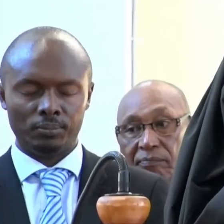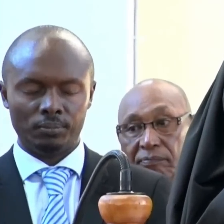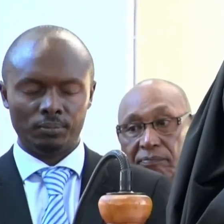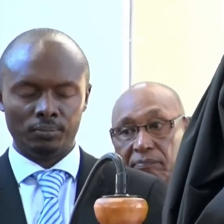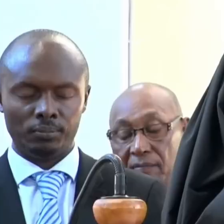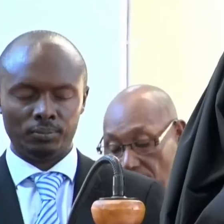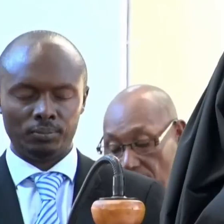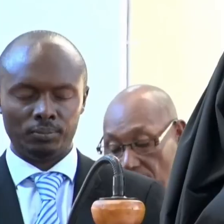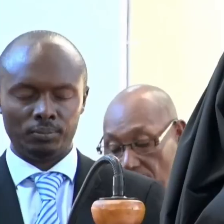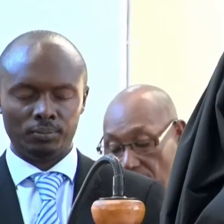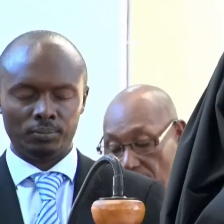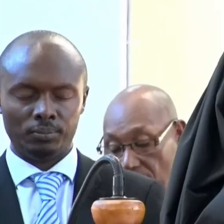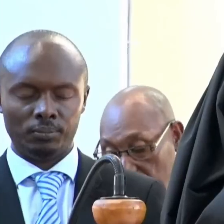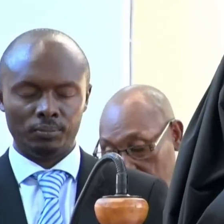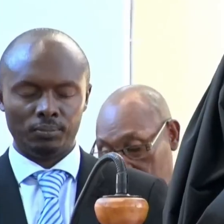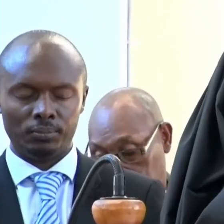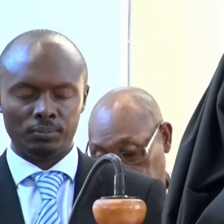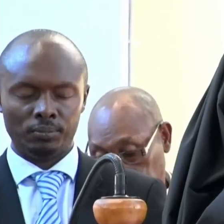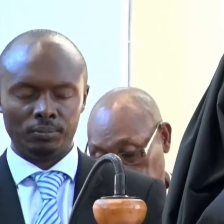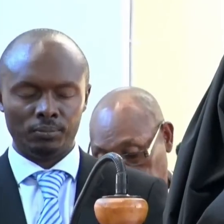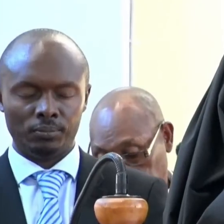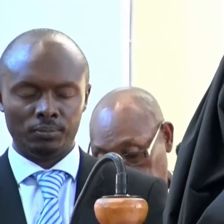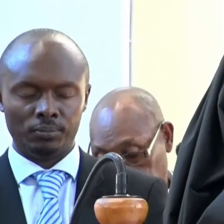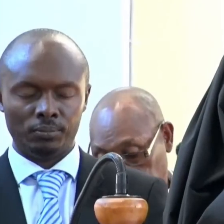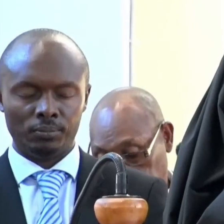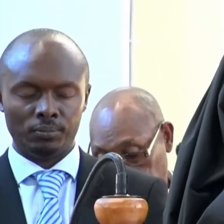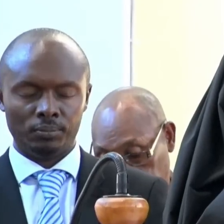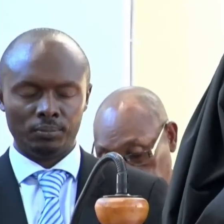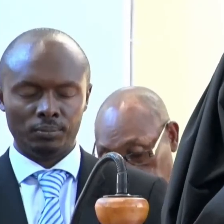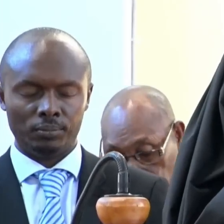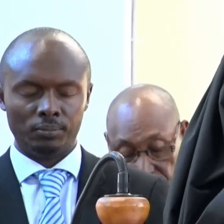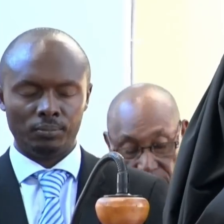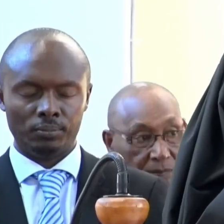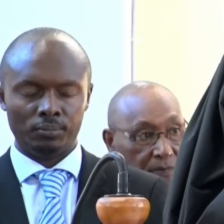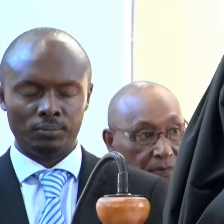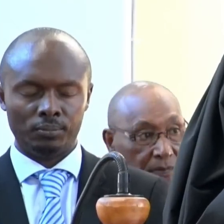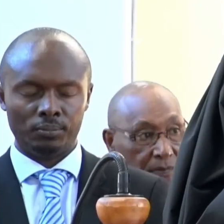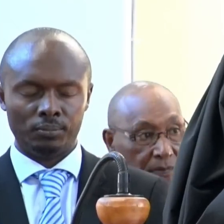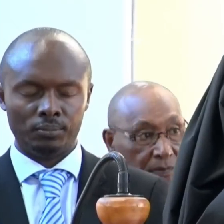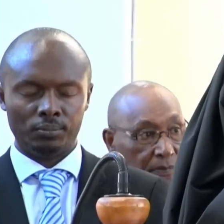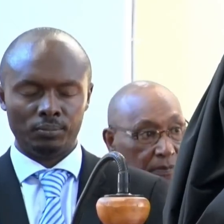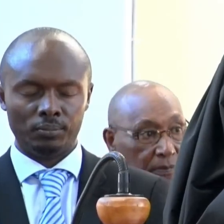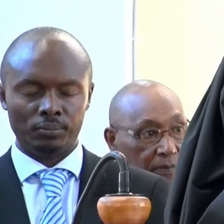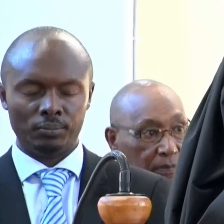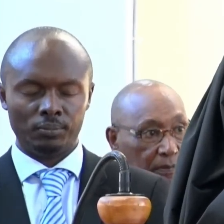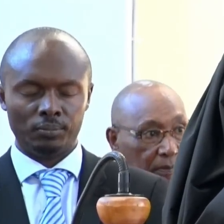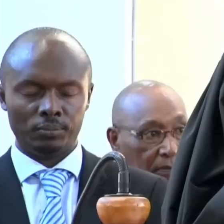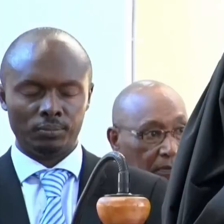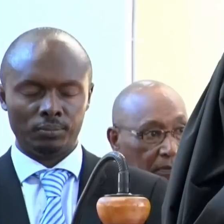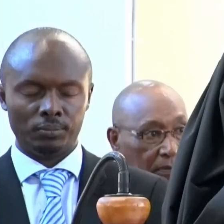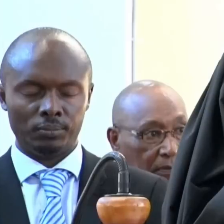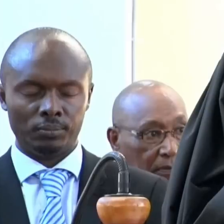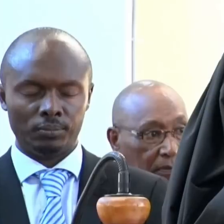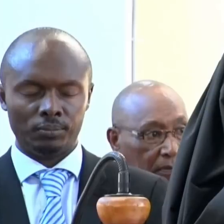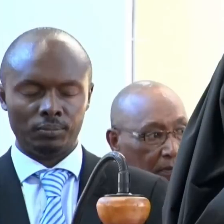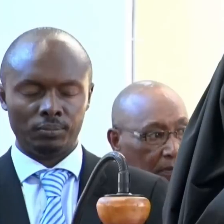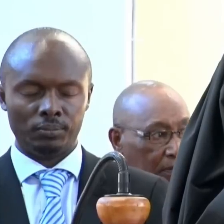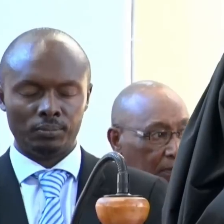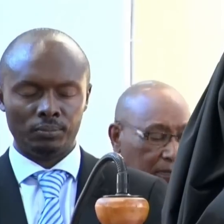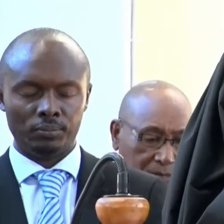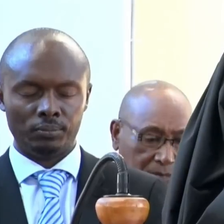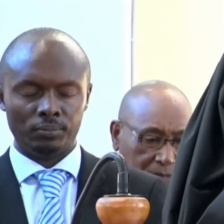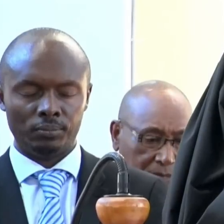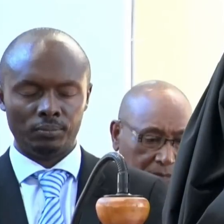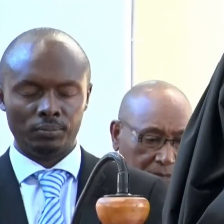Ciugo ciaku ikĩhunjio Ngai, reke meciria maitũ manyitwo mĩgwate nĩwe Ngai, ona ngoro